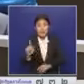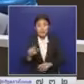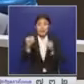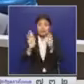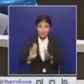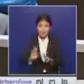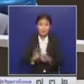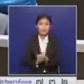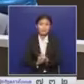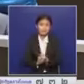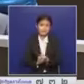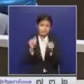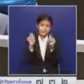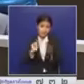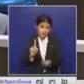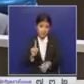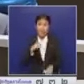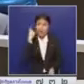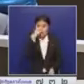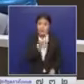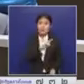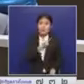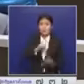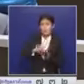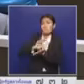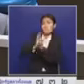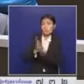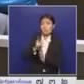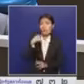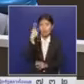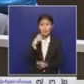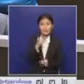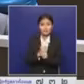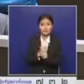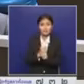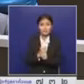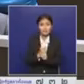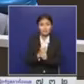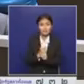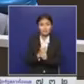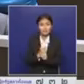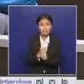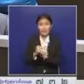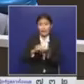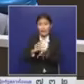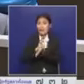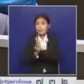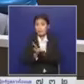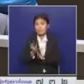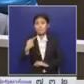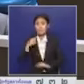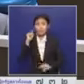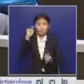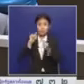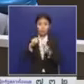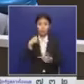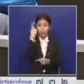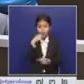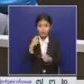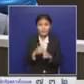ไหนปฏิรูปโดยใครและปฏิรูปเพื่อใครเราจะ